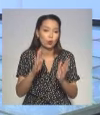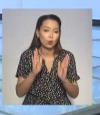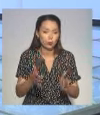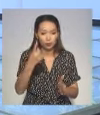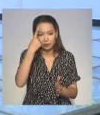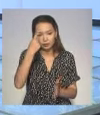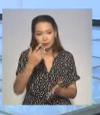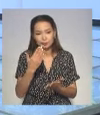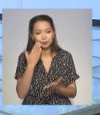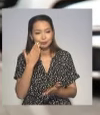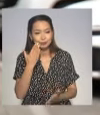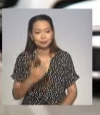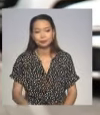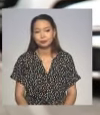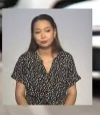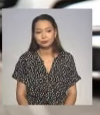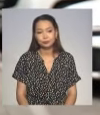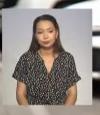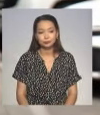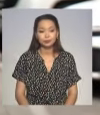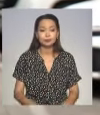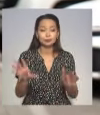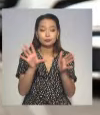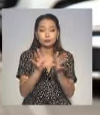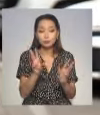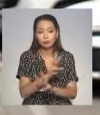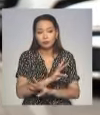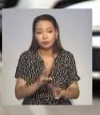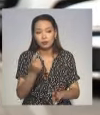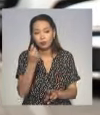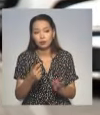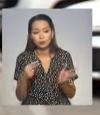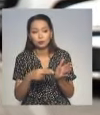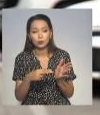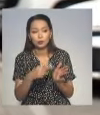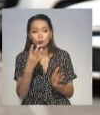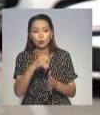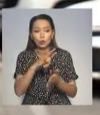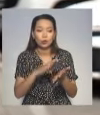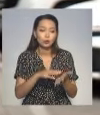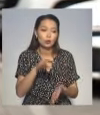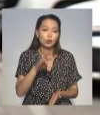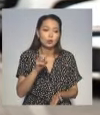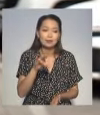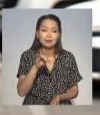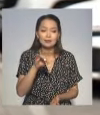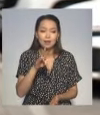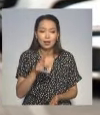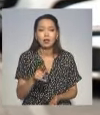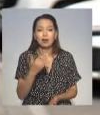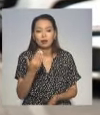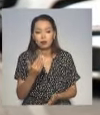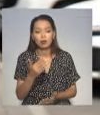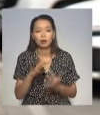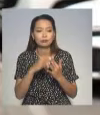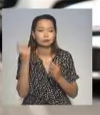Мақпұт Базарбай жалғастырады. Энергетика министрі арзан бағамен 419 мың тонна дизель отыны шаруаларға жеткізілді